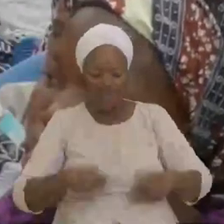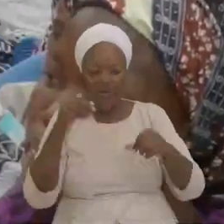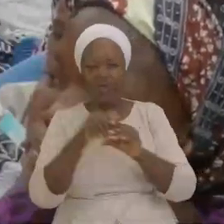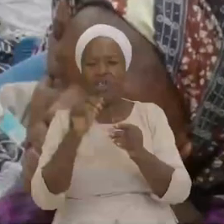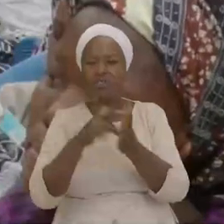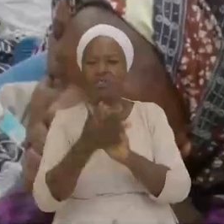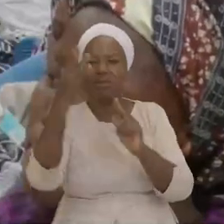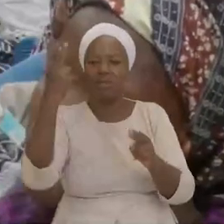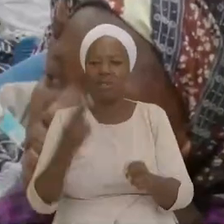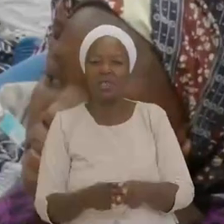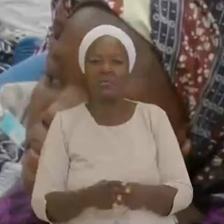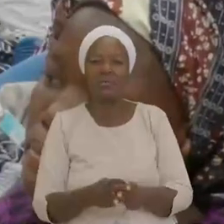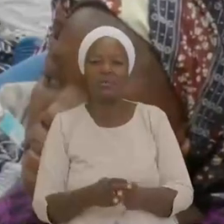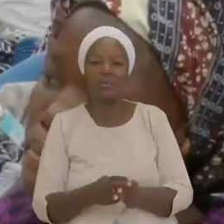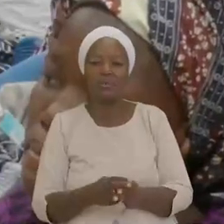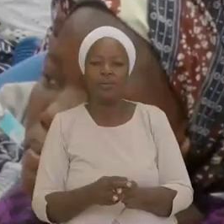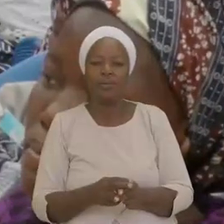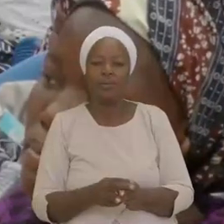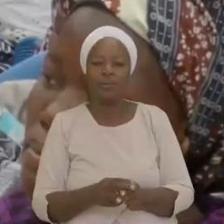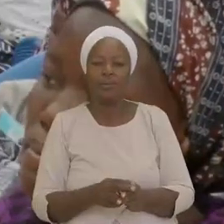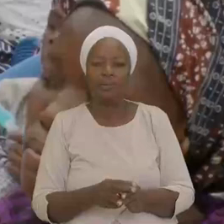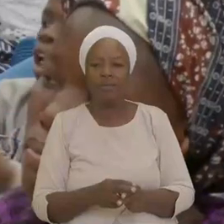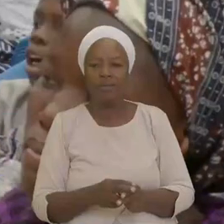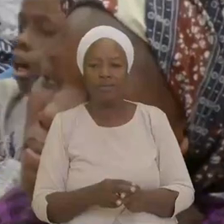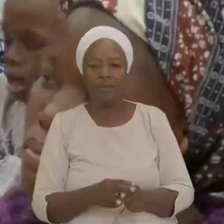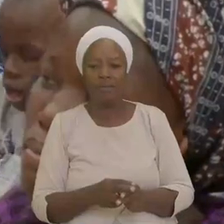au nom de Jésus.